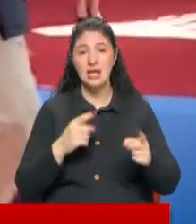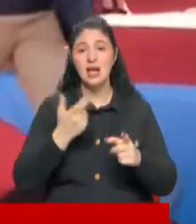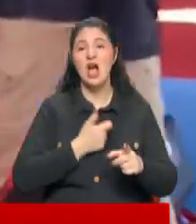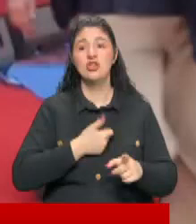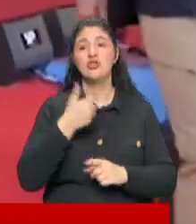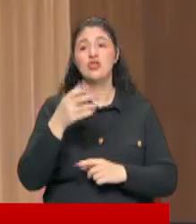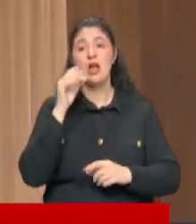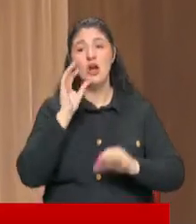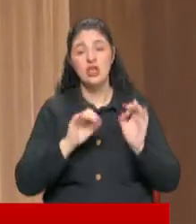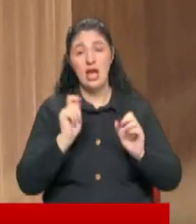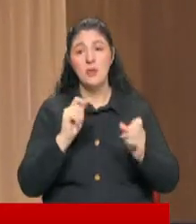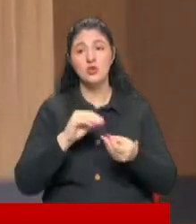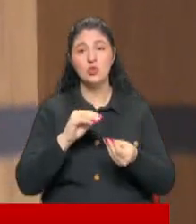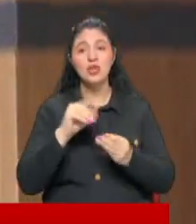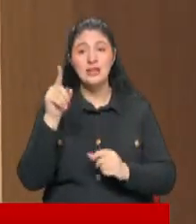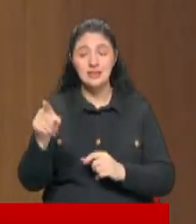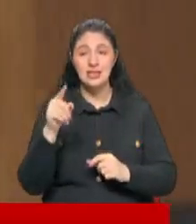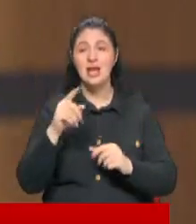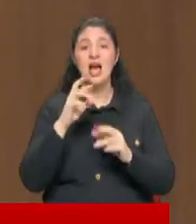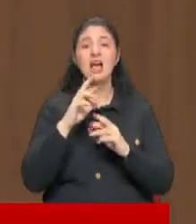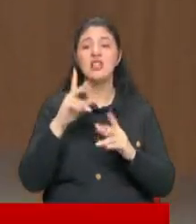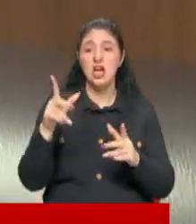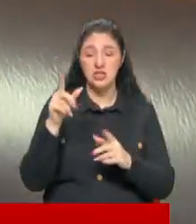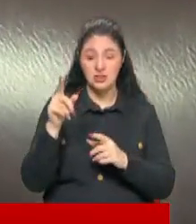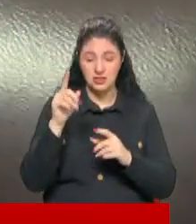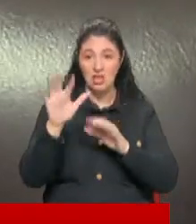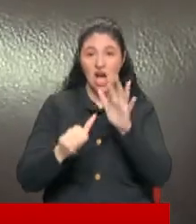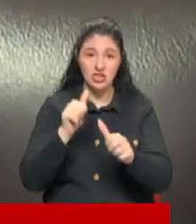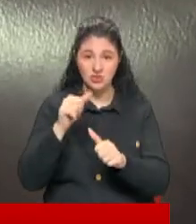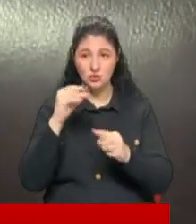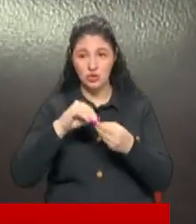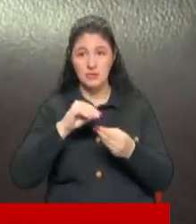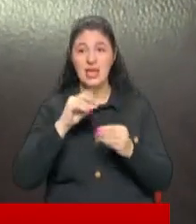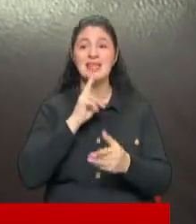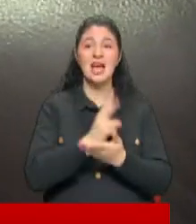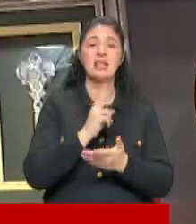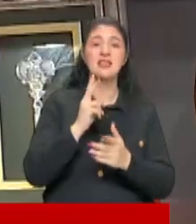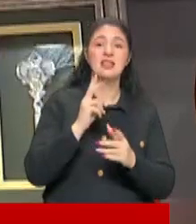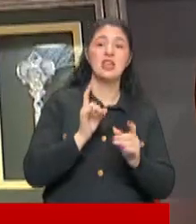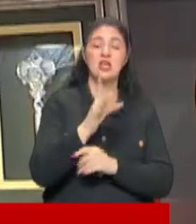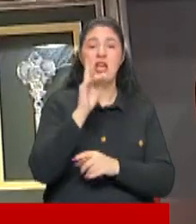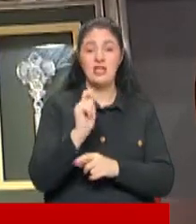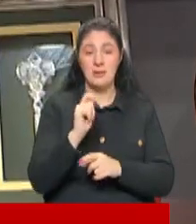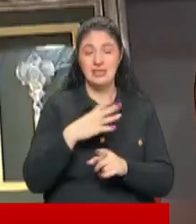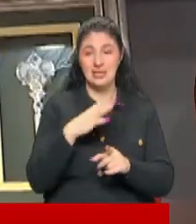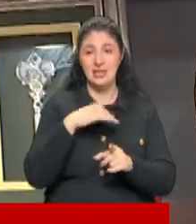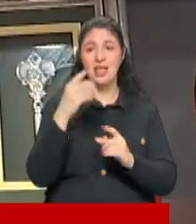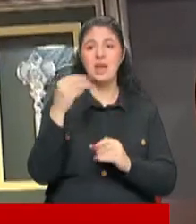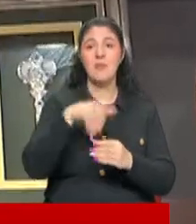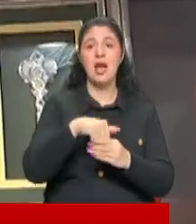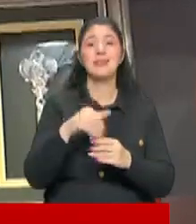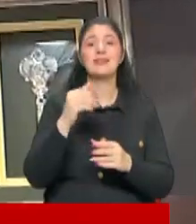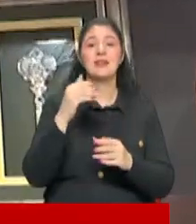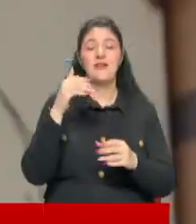yasa dışı olarak kontrol etmekle suçladığı taciz suçlamasıyla kesin ihracı istemiyle disiplin kuruluna sevk ettiği iyi Parti milletvekili